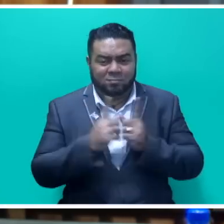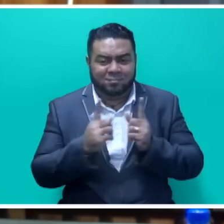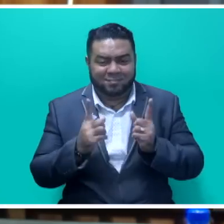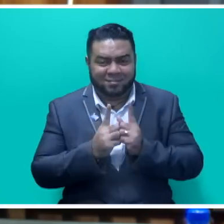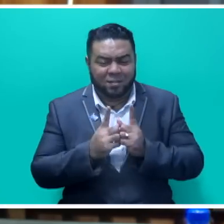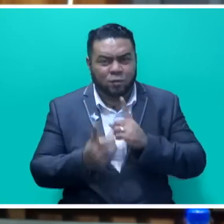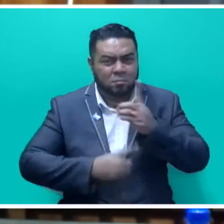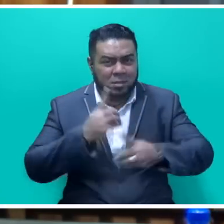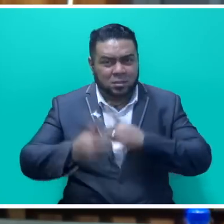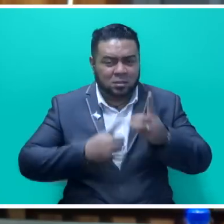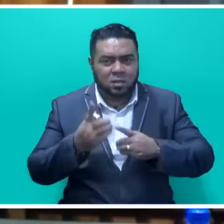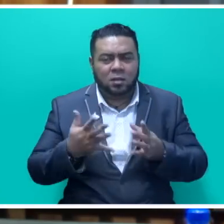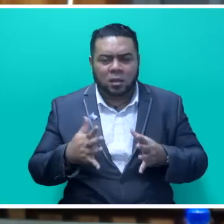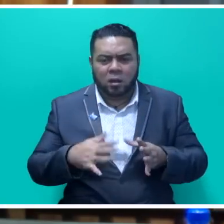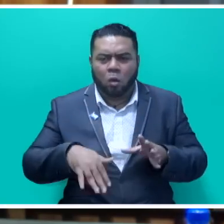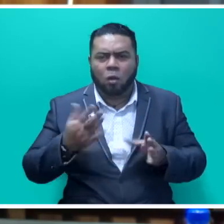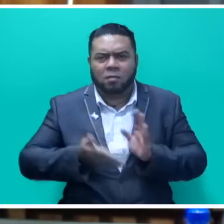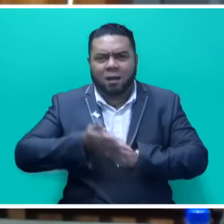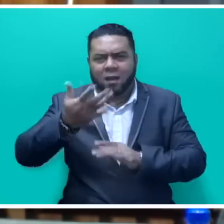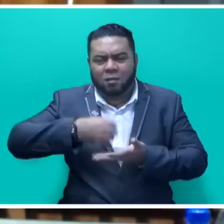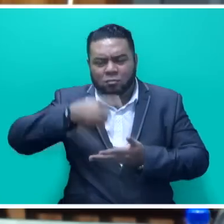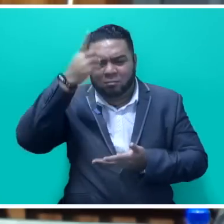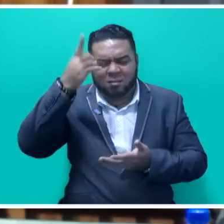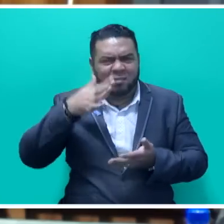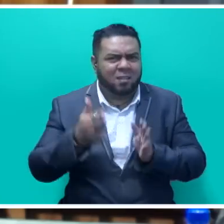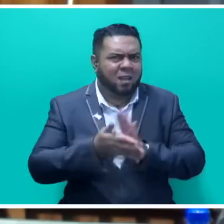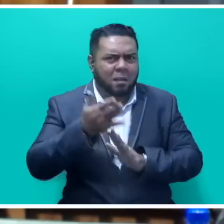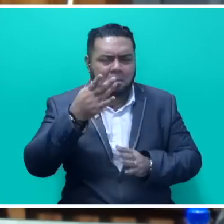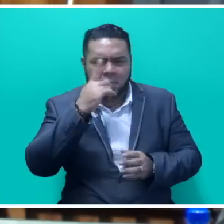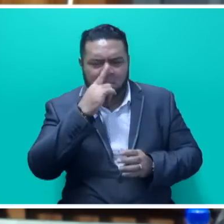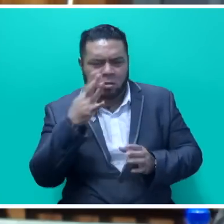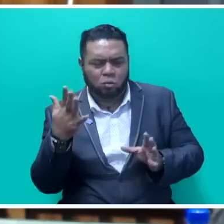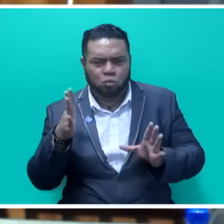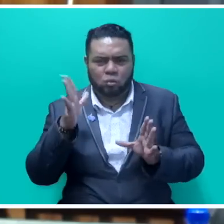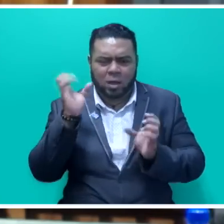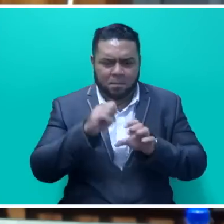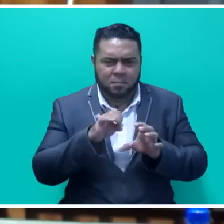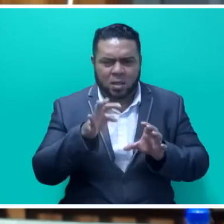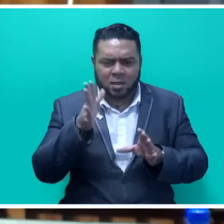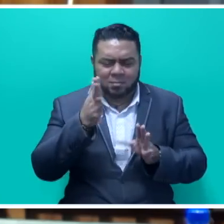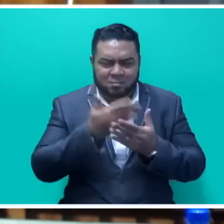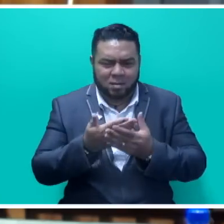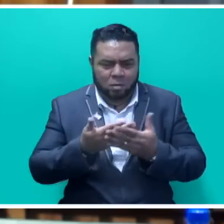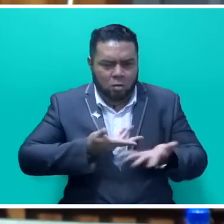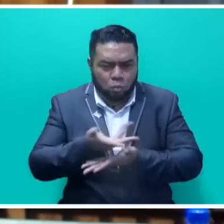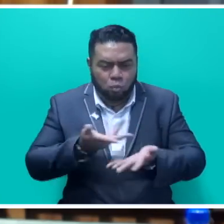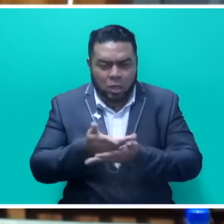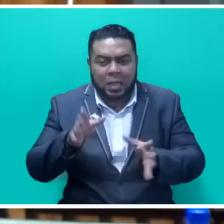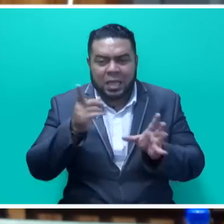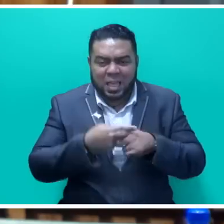भाषा को पढ़ाने वाले, उसकी प्रचार और प्रसार करने वाले। भारत सरकार के तरफ